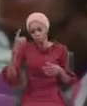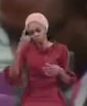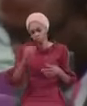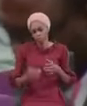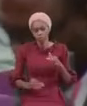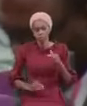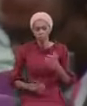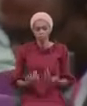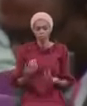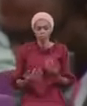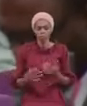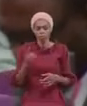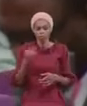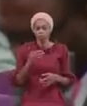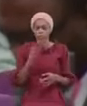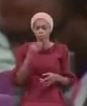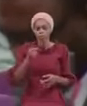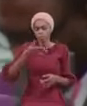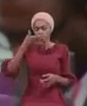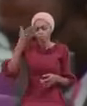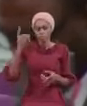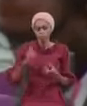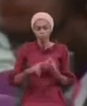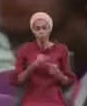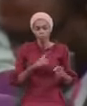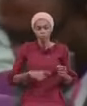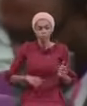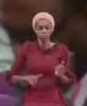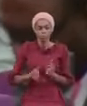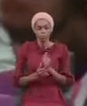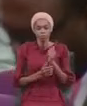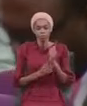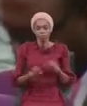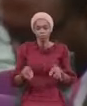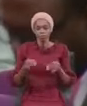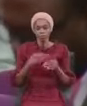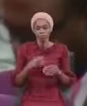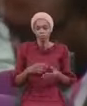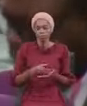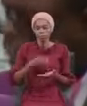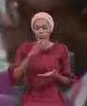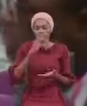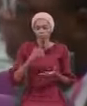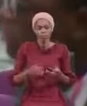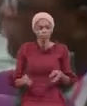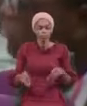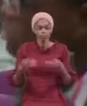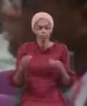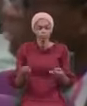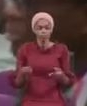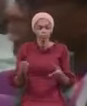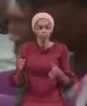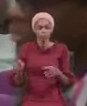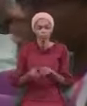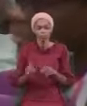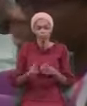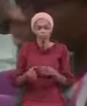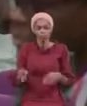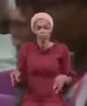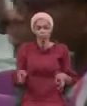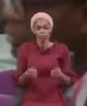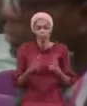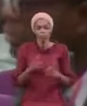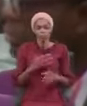avec l'offrande à la libation d'après les règles établies elle offrira encore un un bou